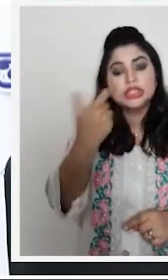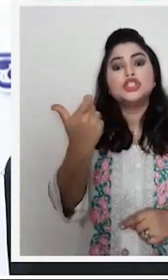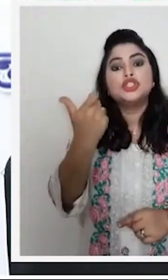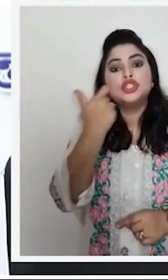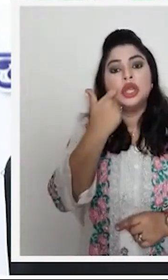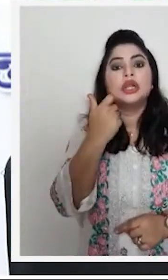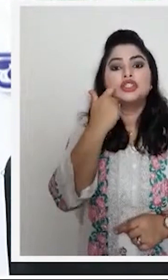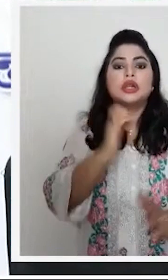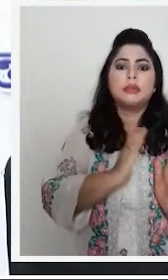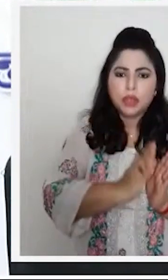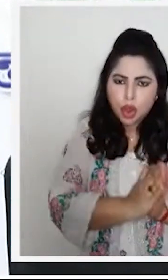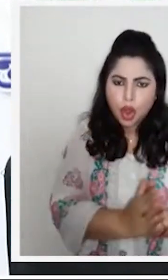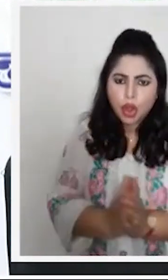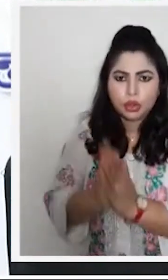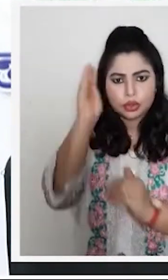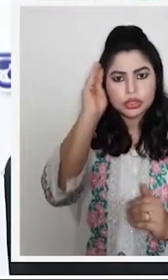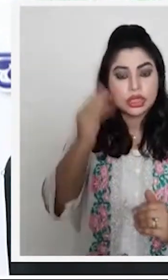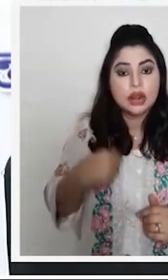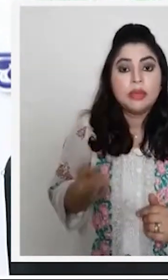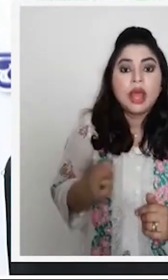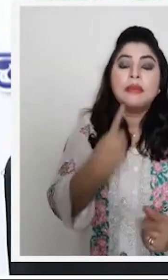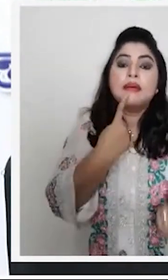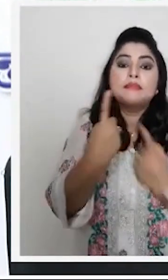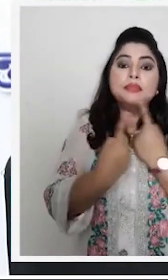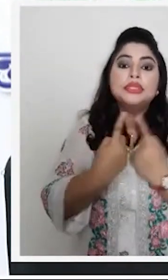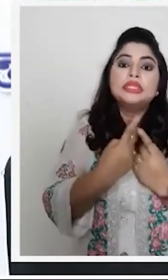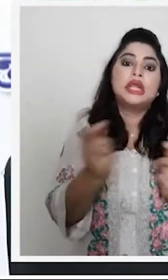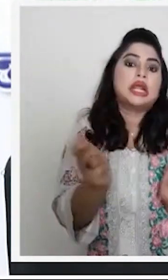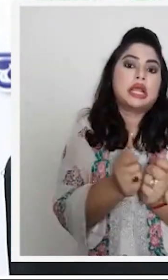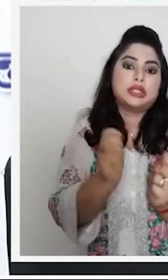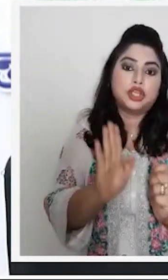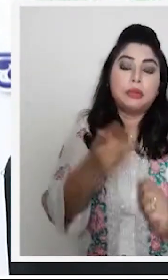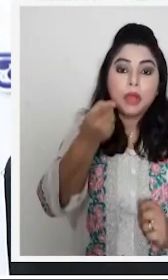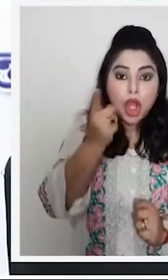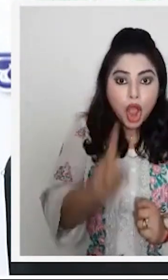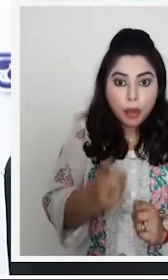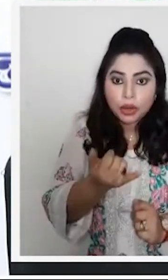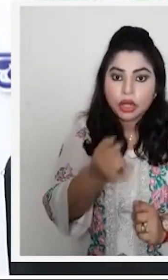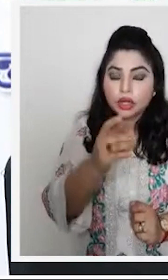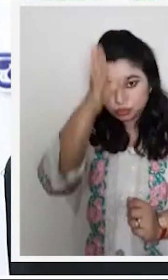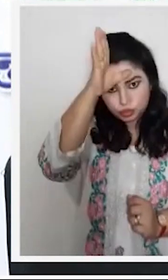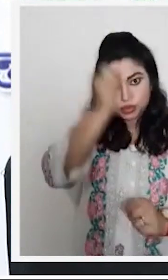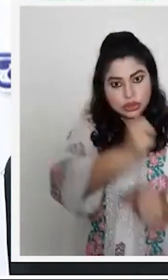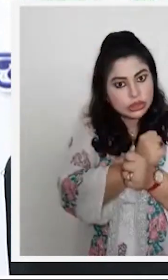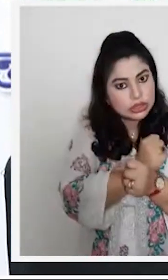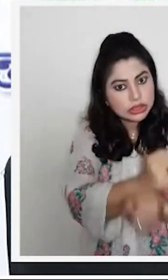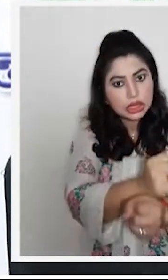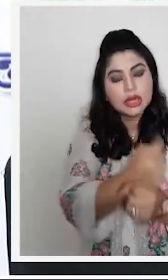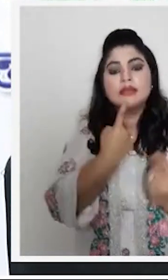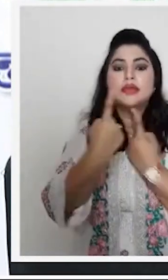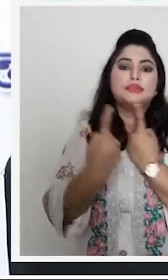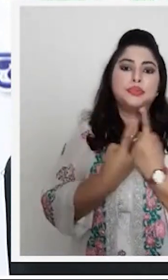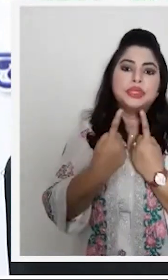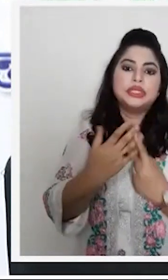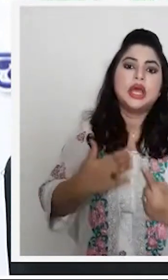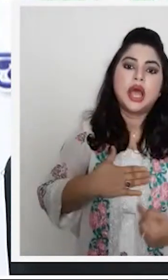প্রতি সমবেদনা জ্ঞাপন করি এবং একই সাথে আইন শৃঙ্খলা বাহিনী এবং সরকারের প্রতি আহ্বান জানাই, এই ঘটনার জন্য যথাযথ বিচারের ব্যবস্থা করা